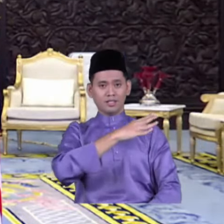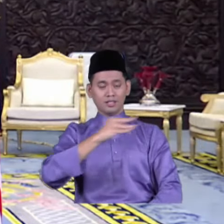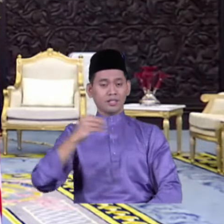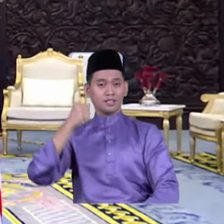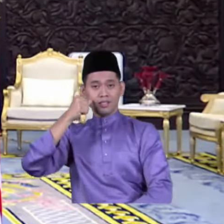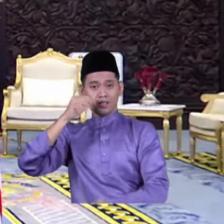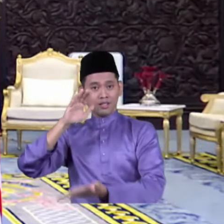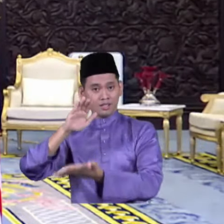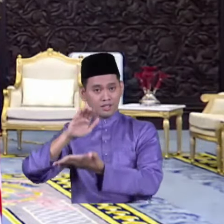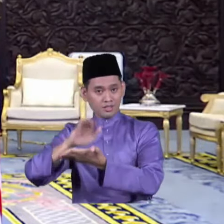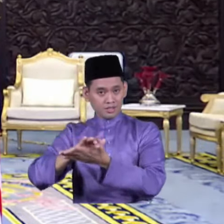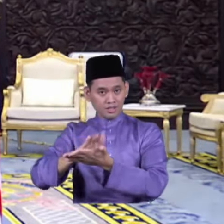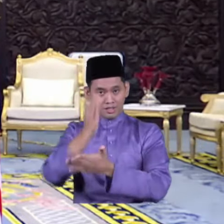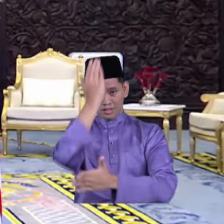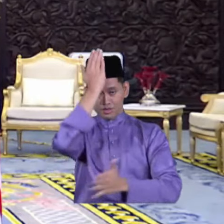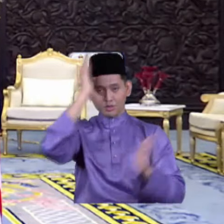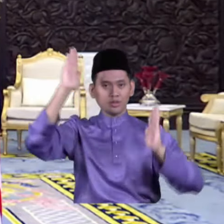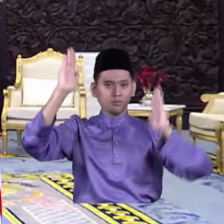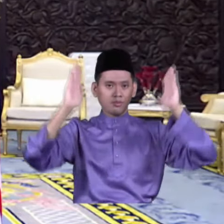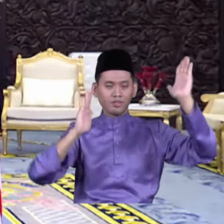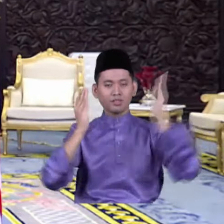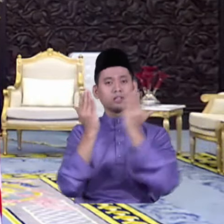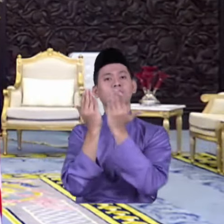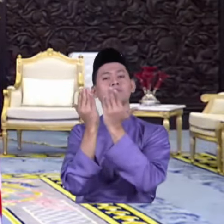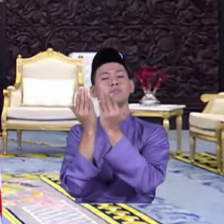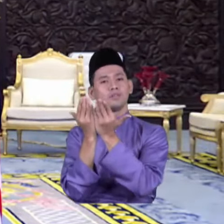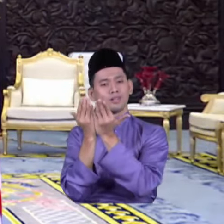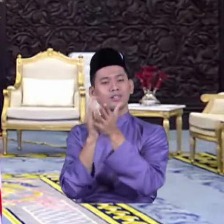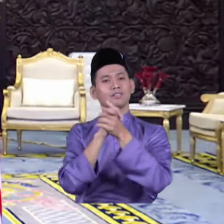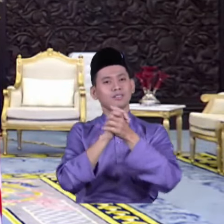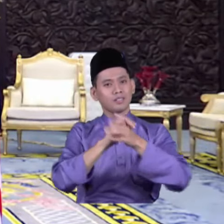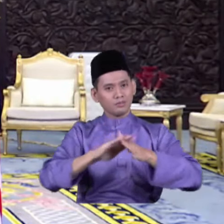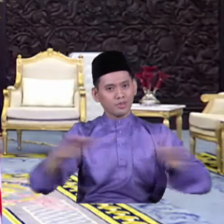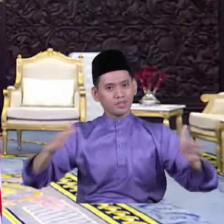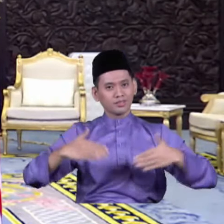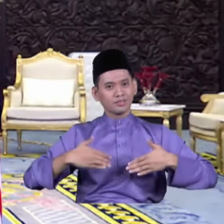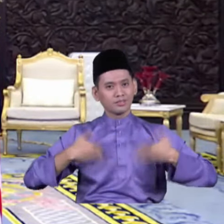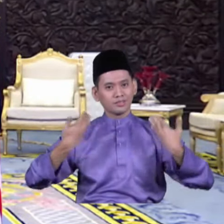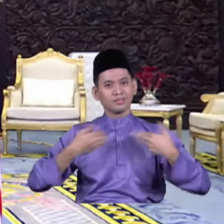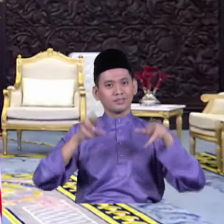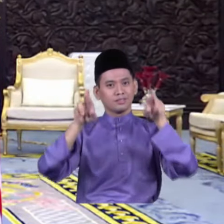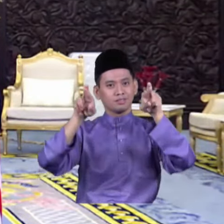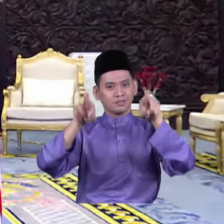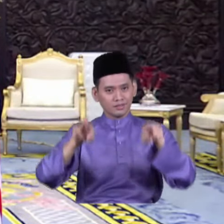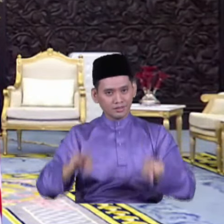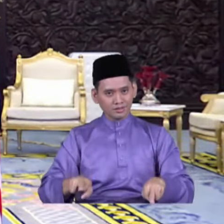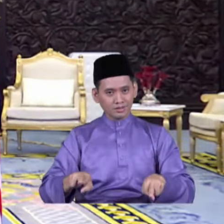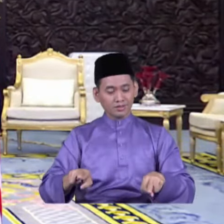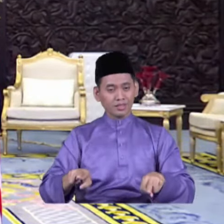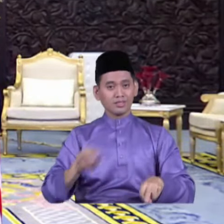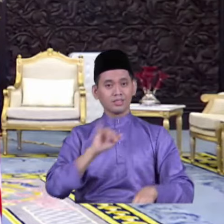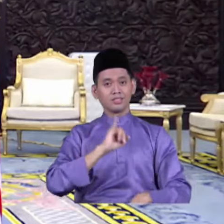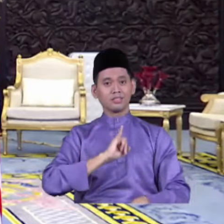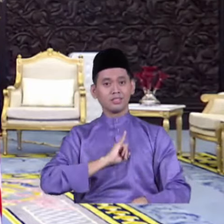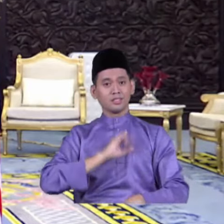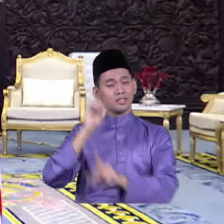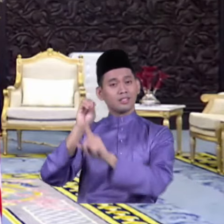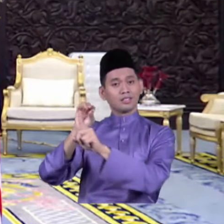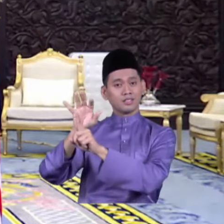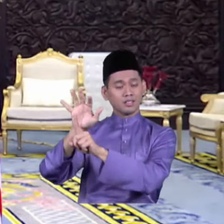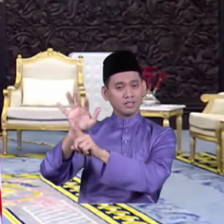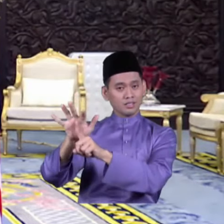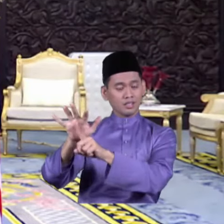pemain mendoakan keselamatan serta Kesejahteraan Rakyat saja yang terkesan